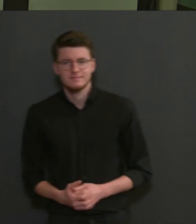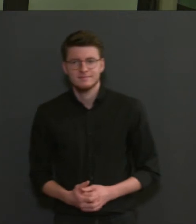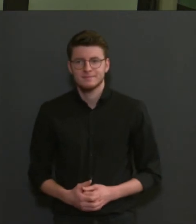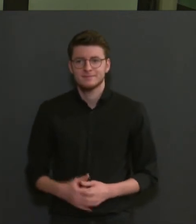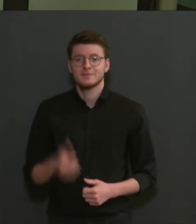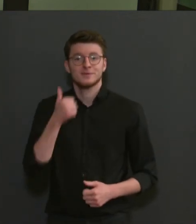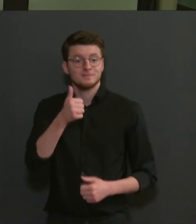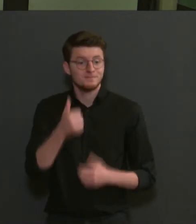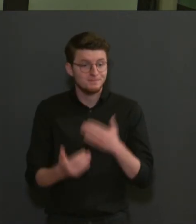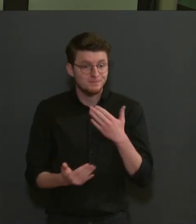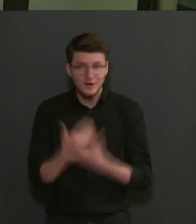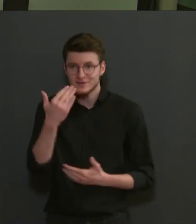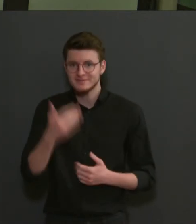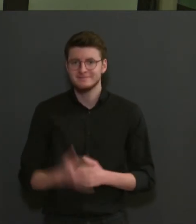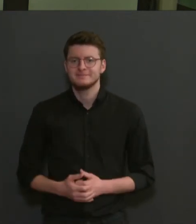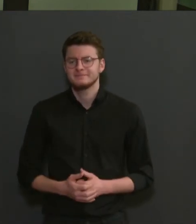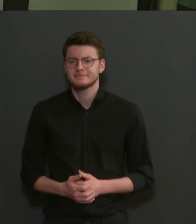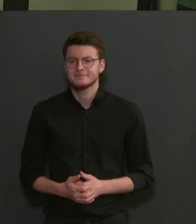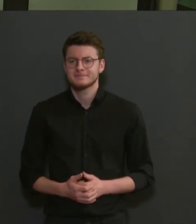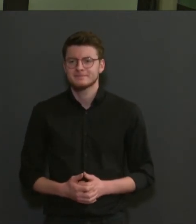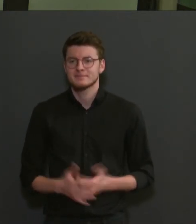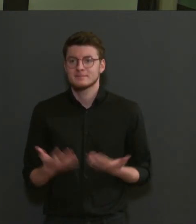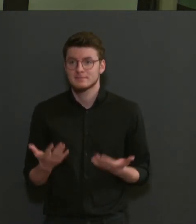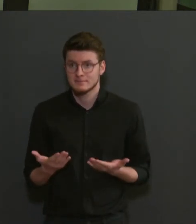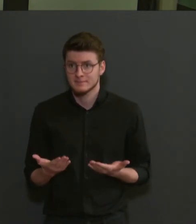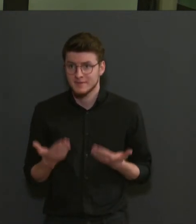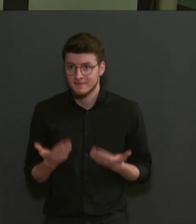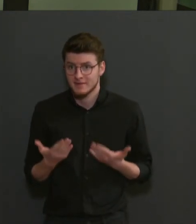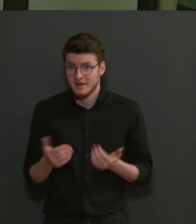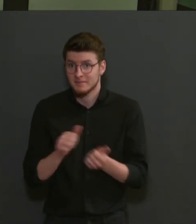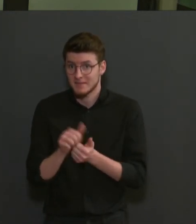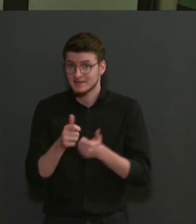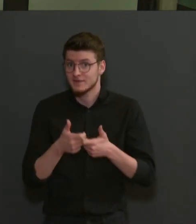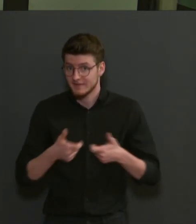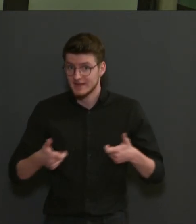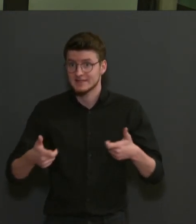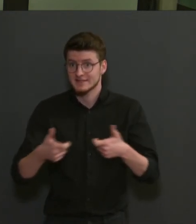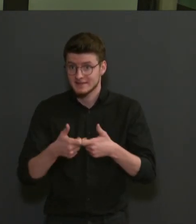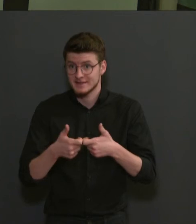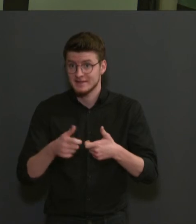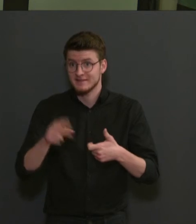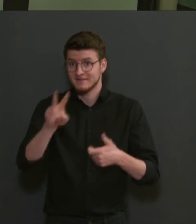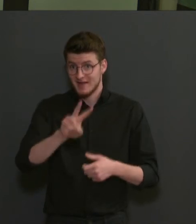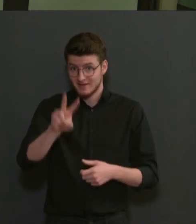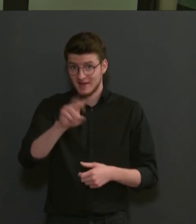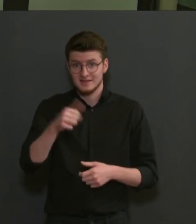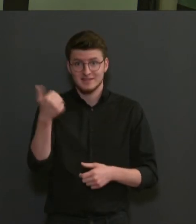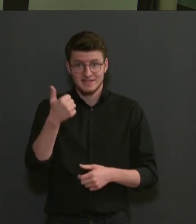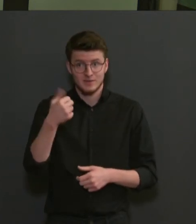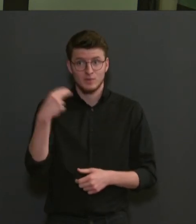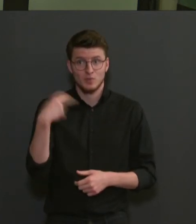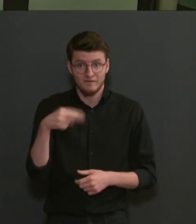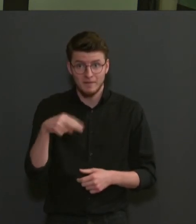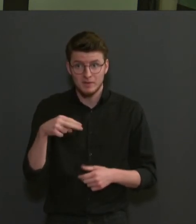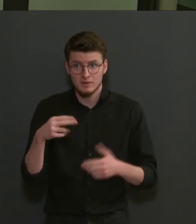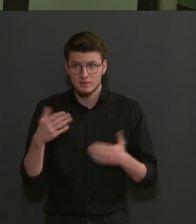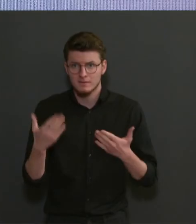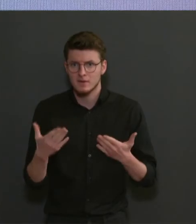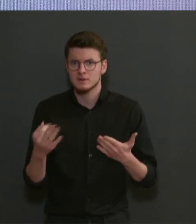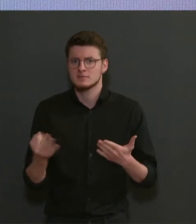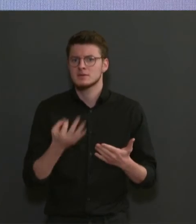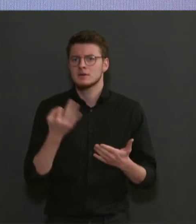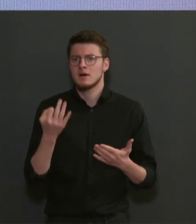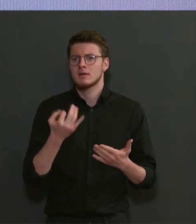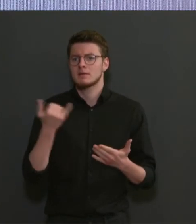Goedemorgen. Deze persconferentie op vrijdag 6 november is een beetje een speciale editie. Het is namelijk de